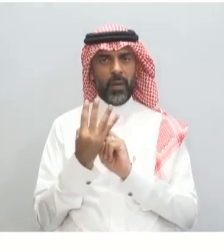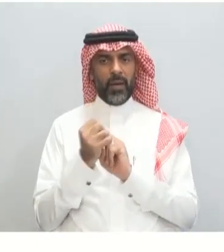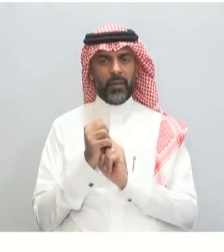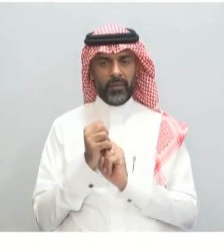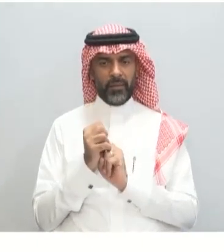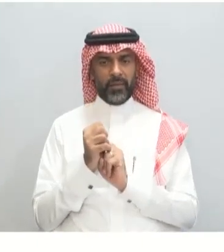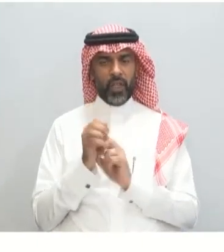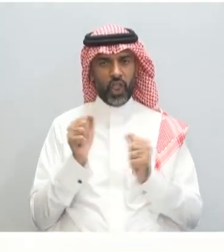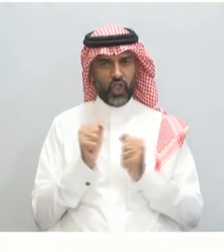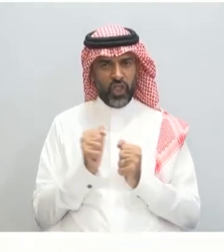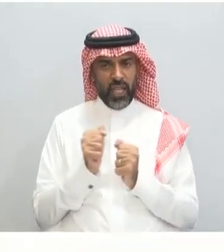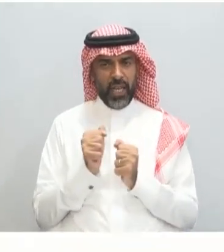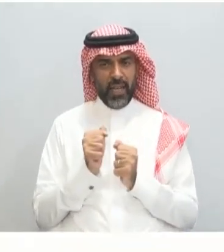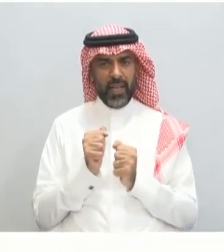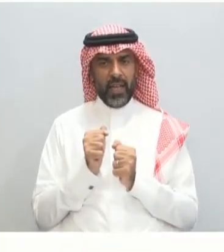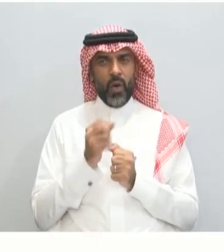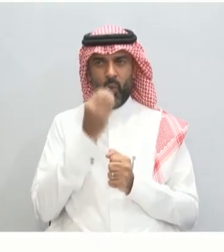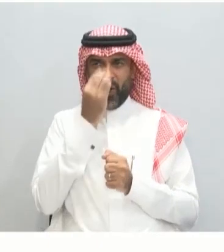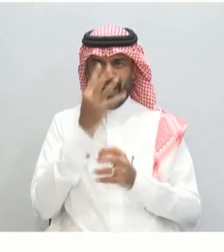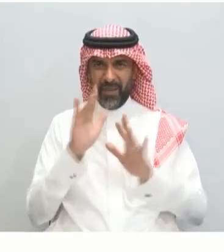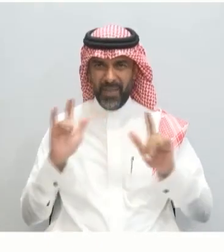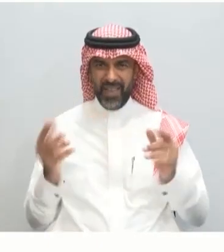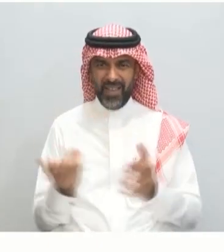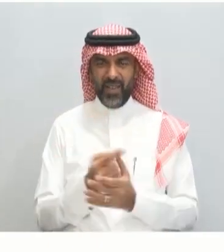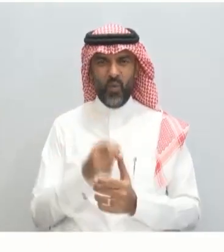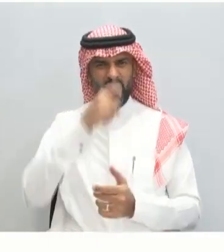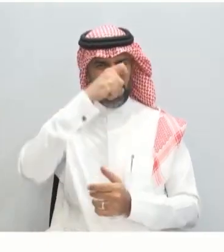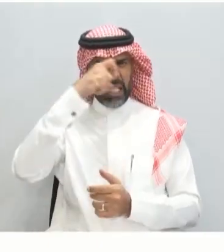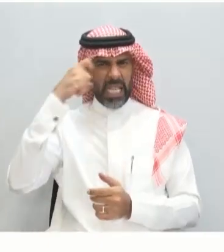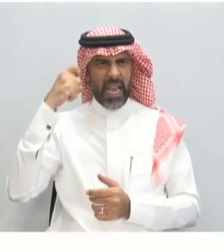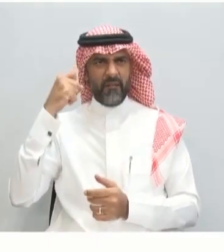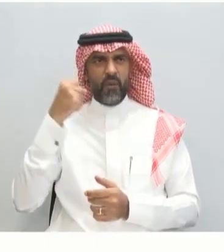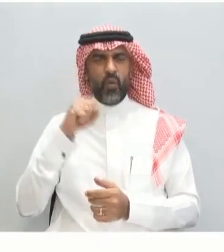المناخيه الشتاء والربيع والصيف